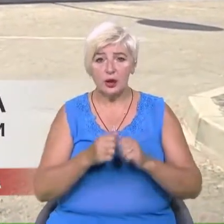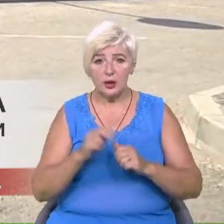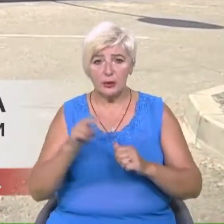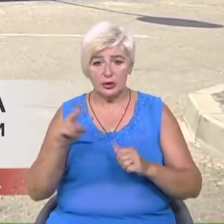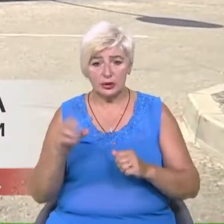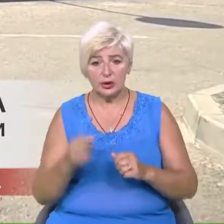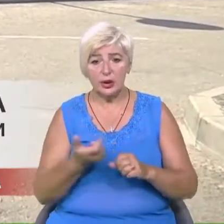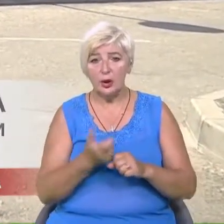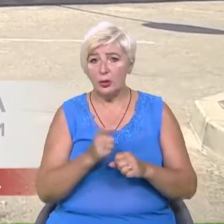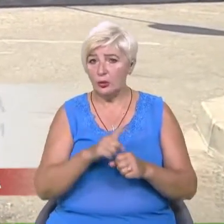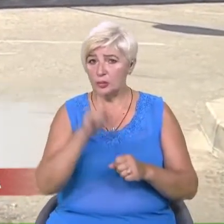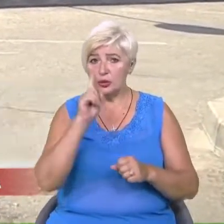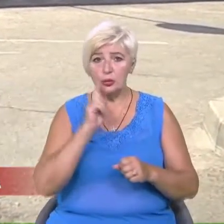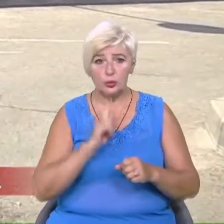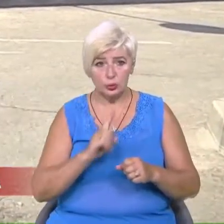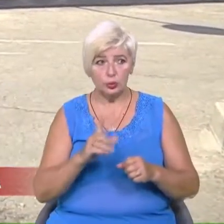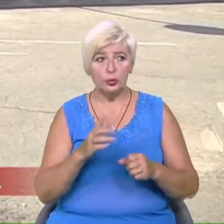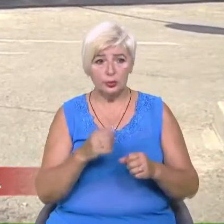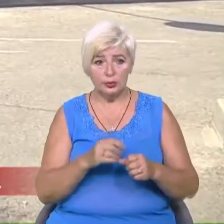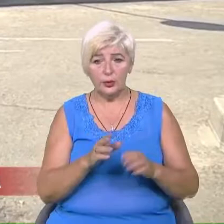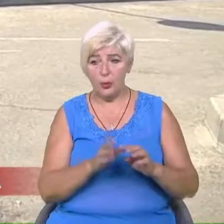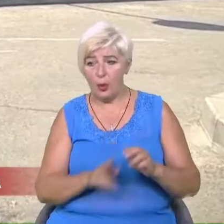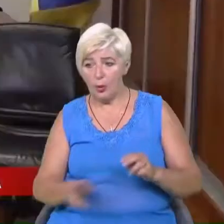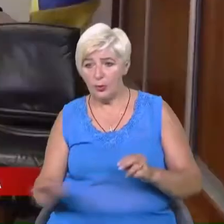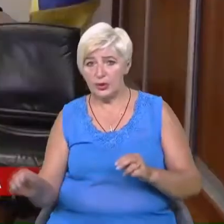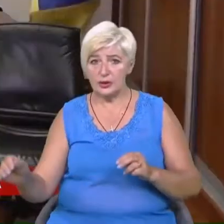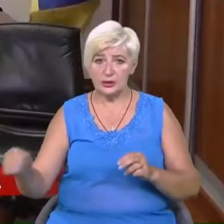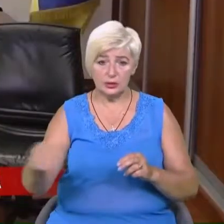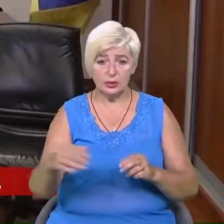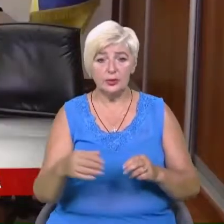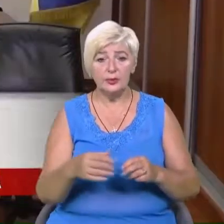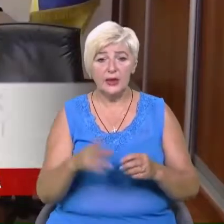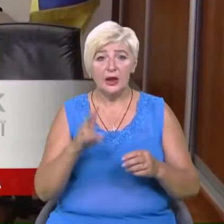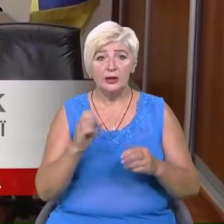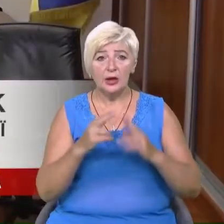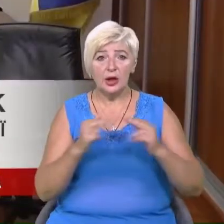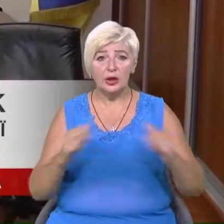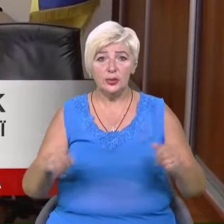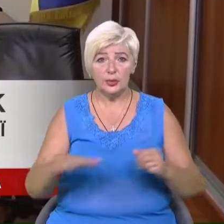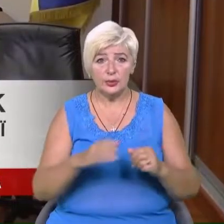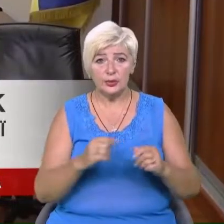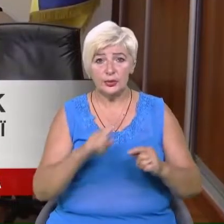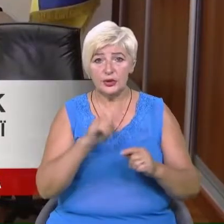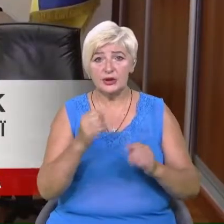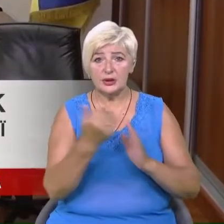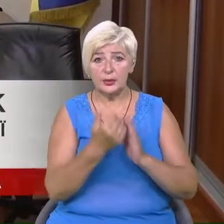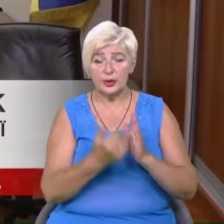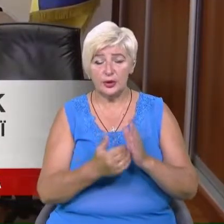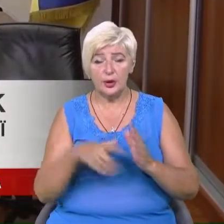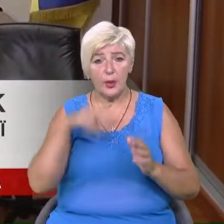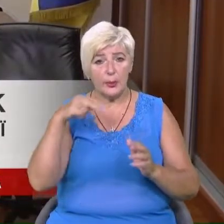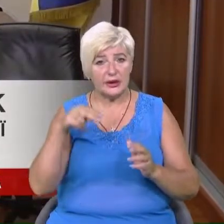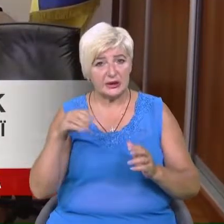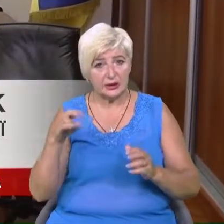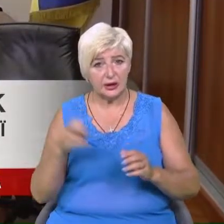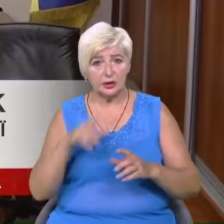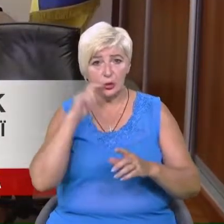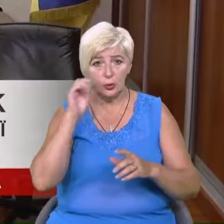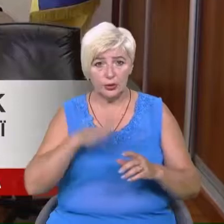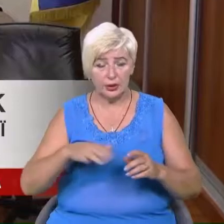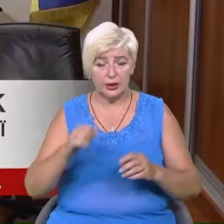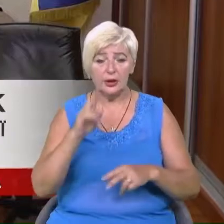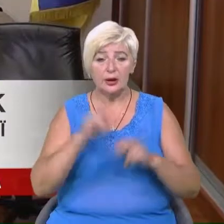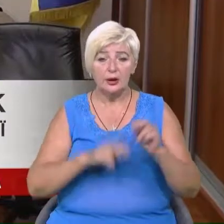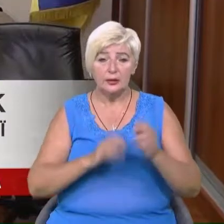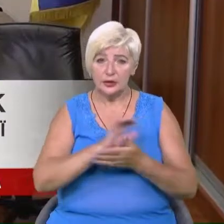Конечно, удобно по объездной объехал и сразу на работе. На Дніпропетровщині за програмою президента України триває розбудова нових